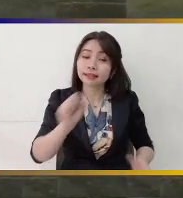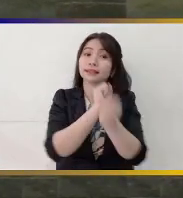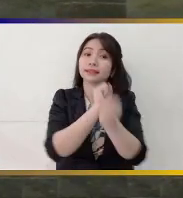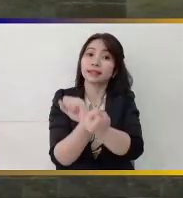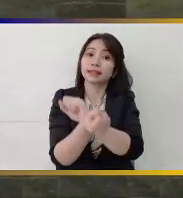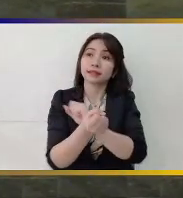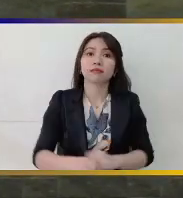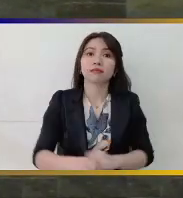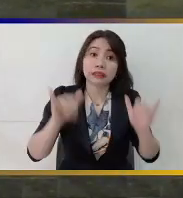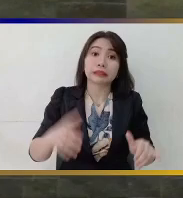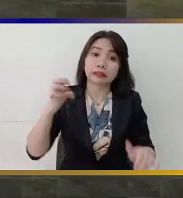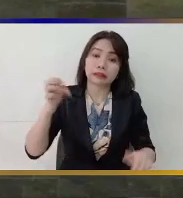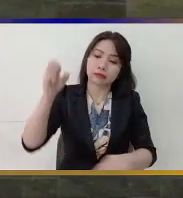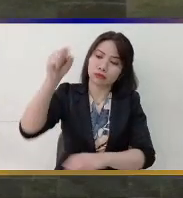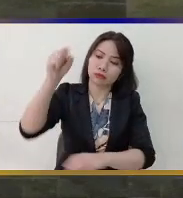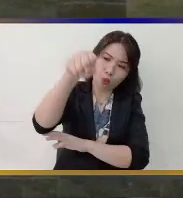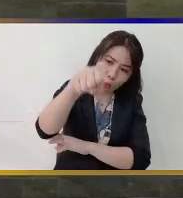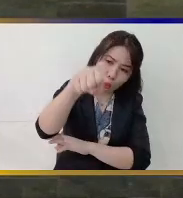Nakaganon pa rin siya.